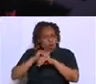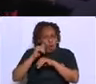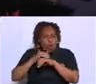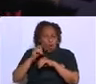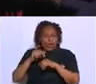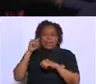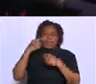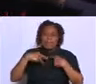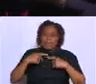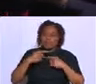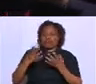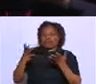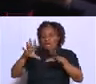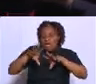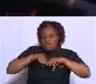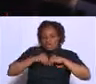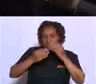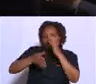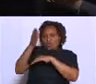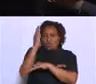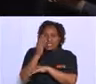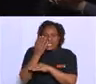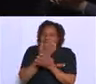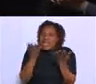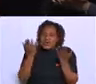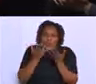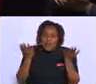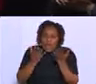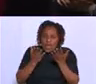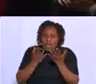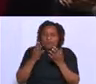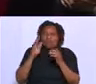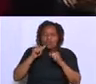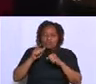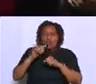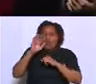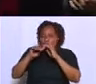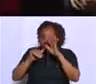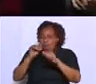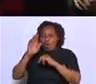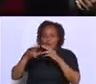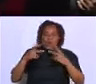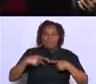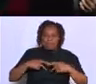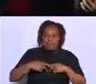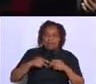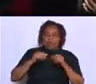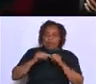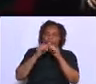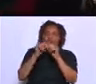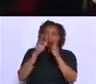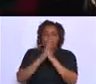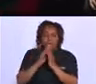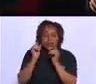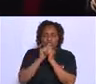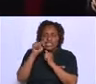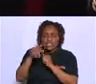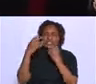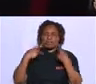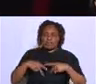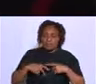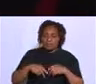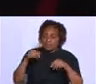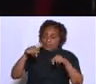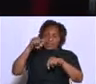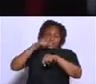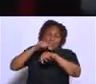watu waweze kumpokea Yesu. Popote ulipo, ita wito kule ulipo. Ita wito, endelea kuomba na watu hawa. Ni wakati